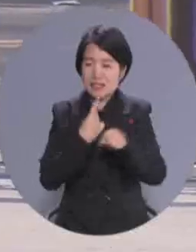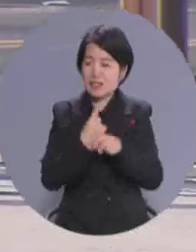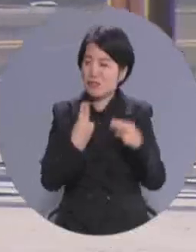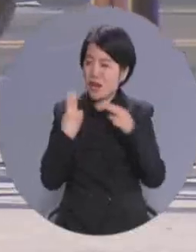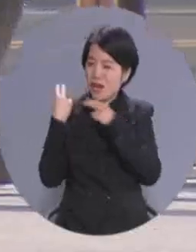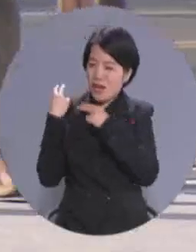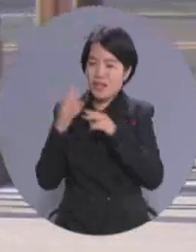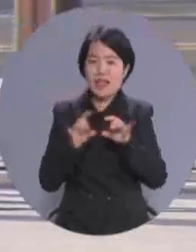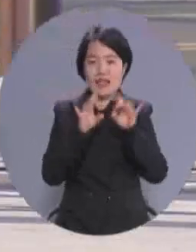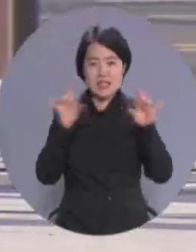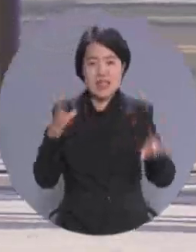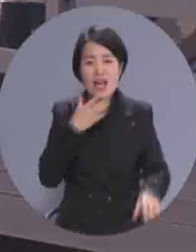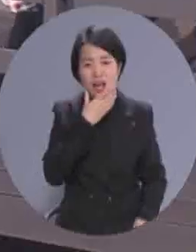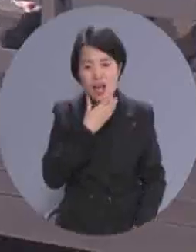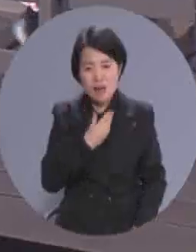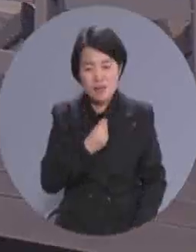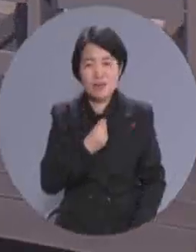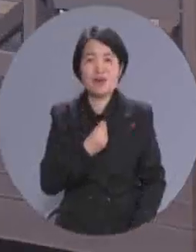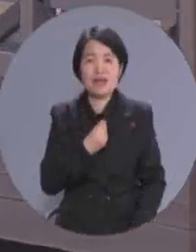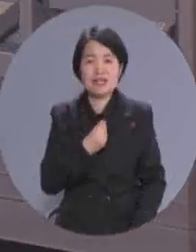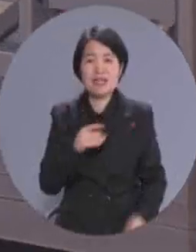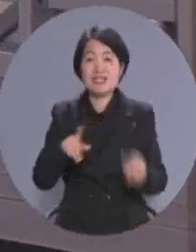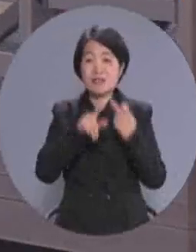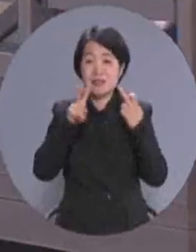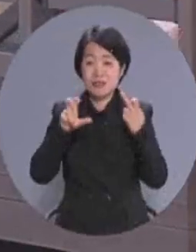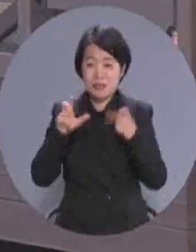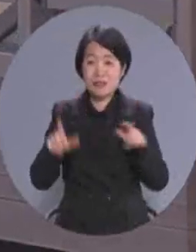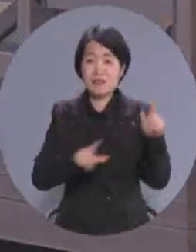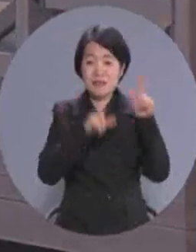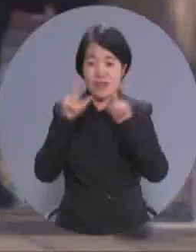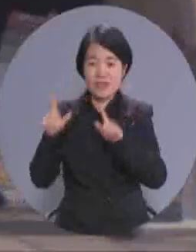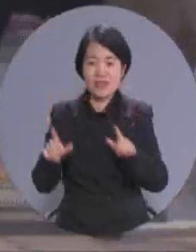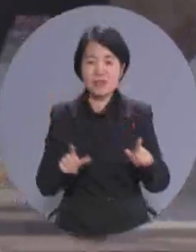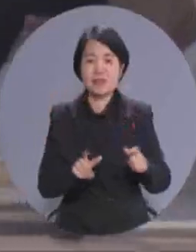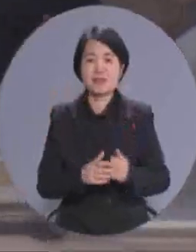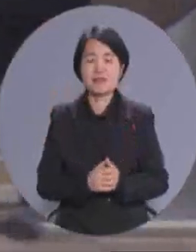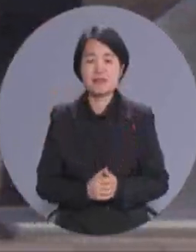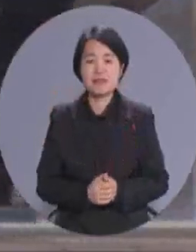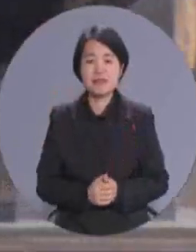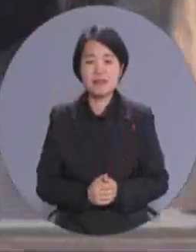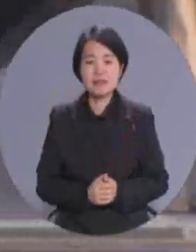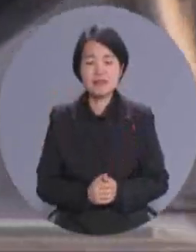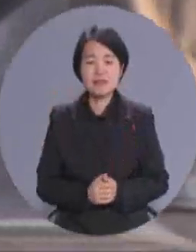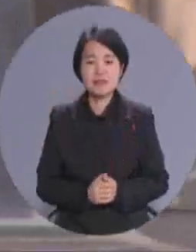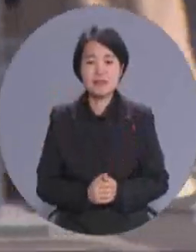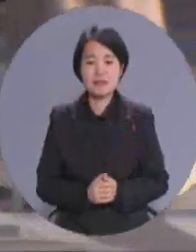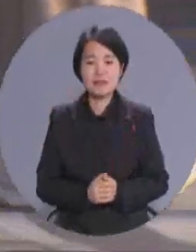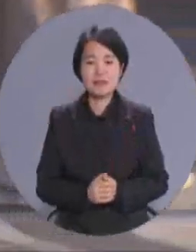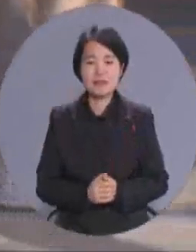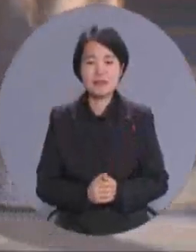돌아보며 저마다 행복하고 의미 있는 성탄절을 보냈습니다. MBC 뉴스 김단비입니다.